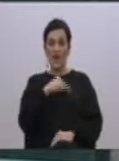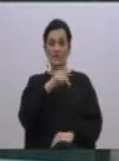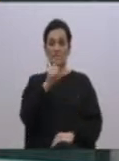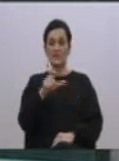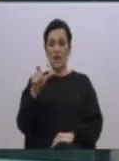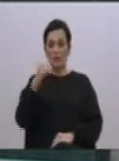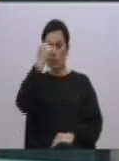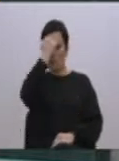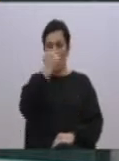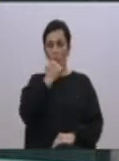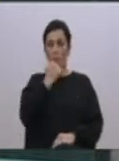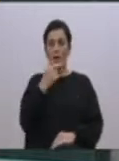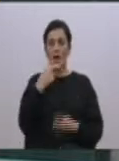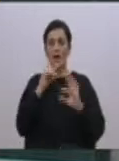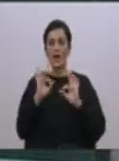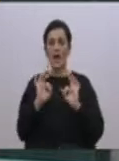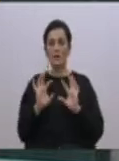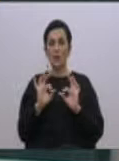madloba gadaukhado.